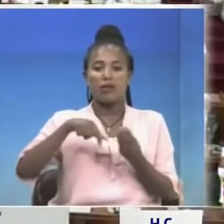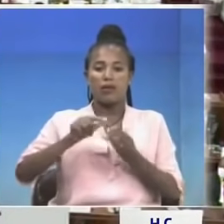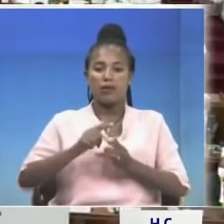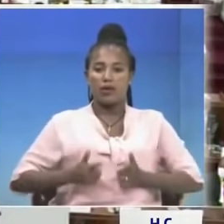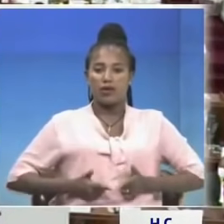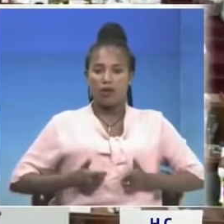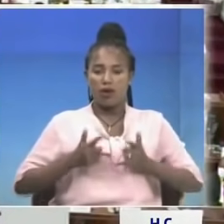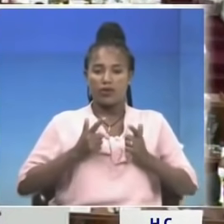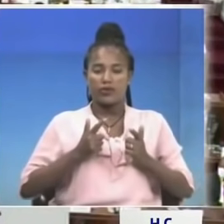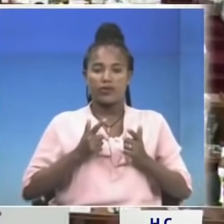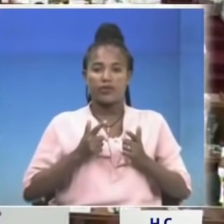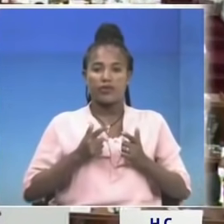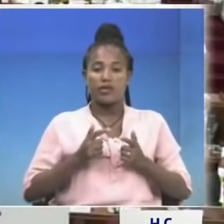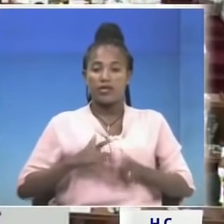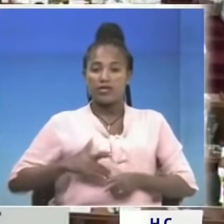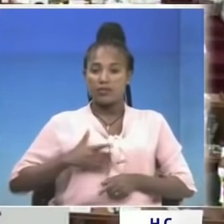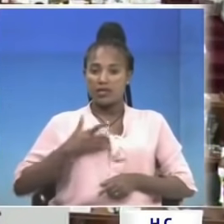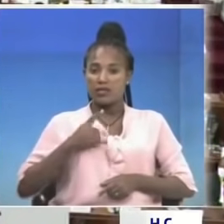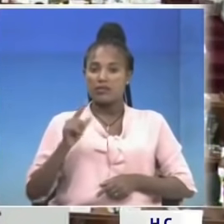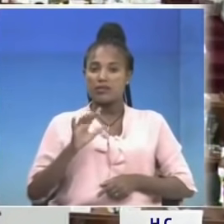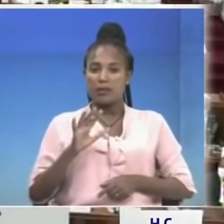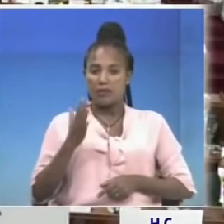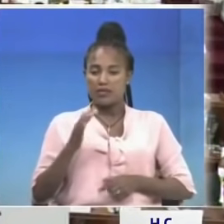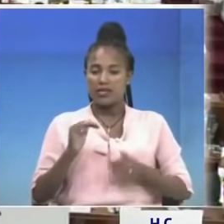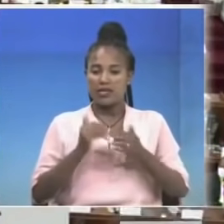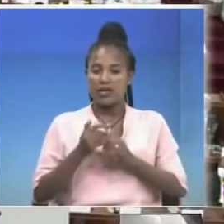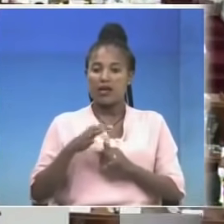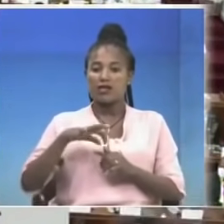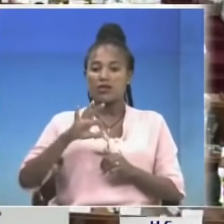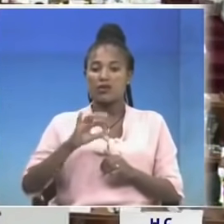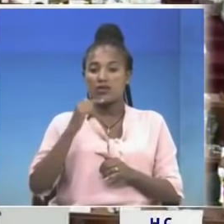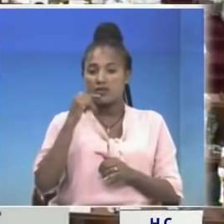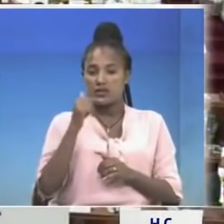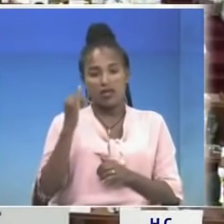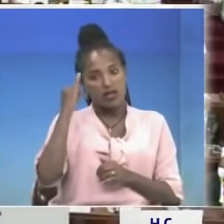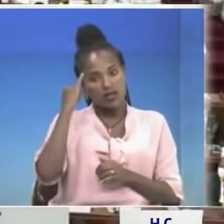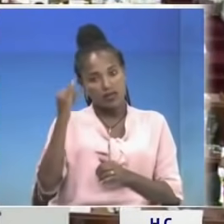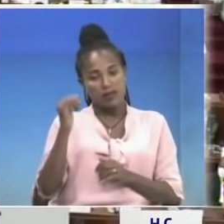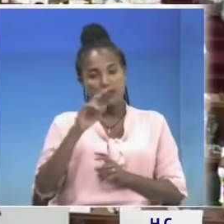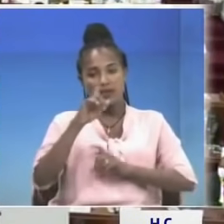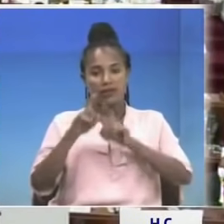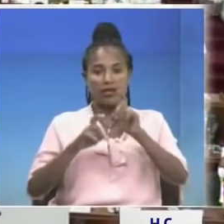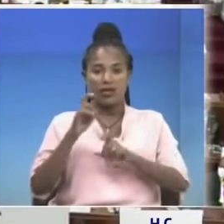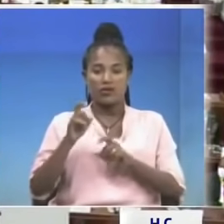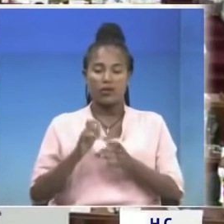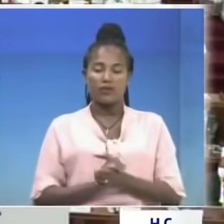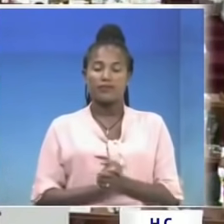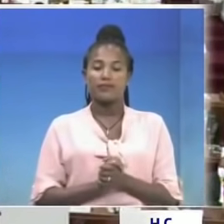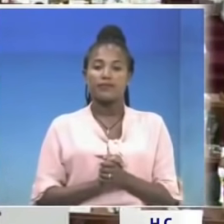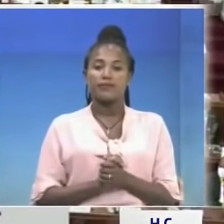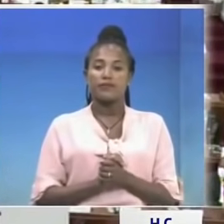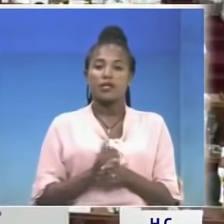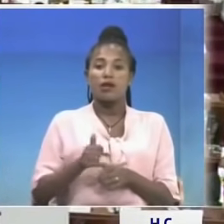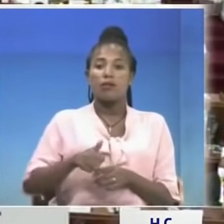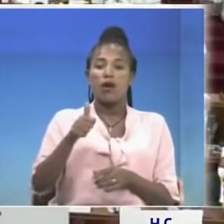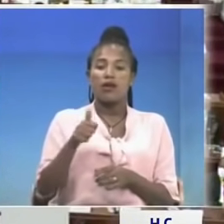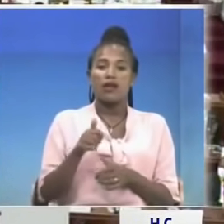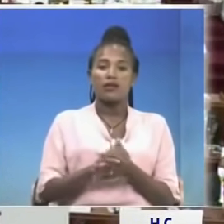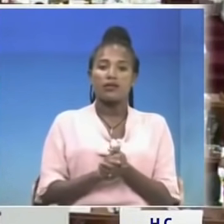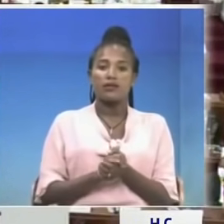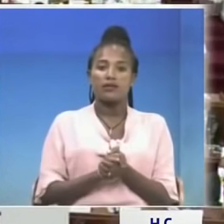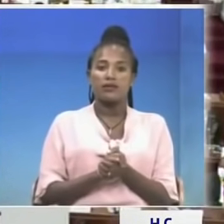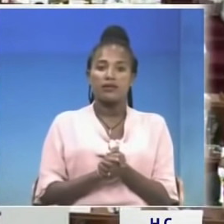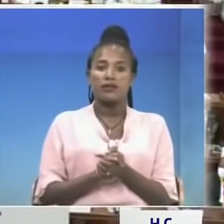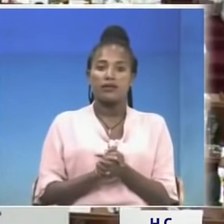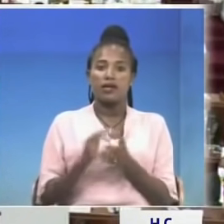ነዋሪዎች ስሜታቸው ምን እንደሚመስል እንዴት አገኛችሁት ስንል ሀሳብ አስተያየታቸውን እንዲሰጡን ጠይቀናቸዋል። እንግዲህ በዋናነት